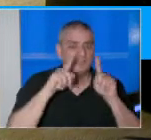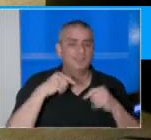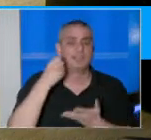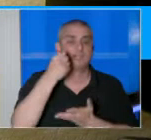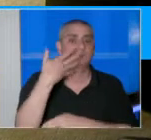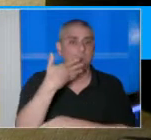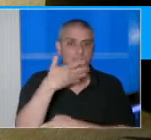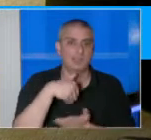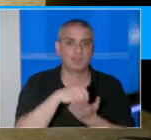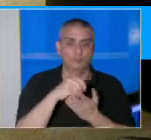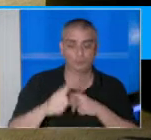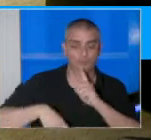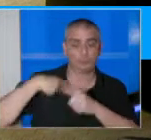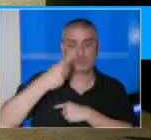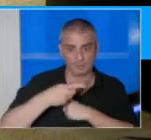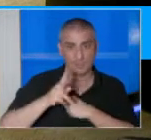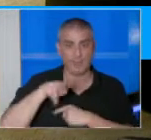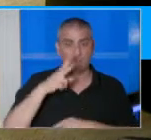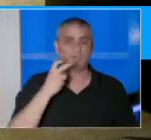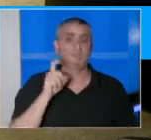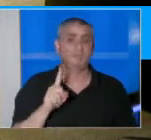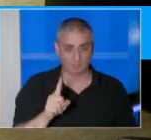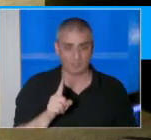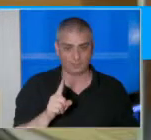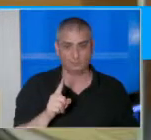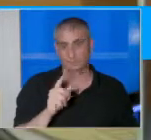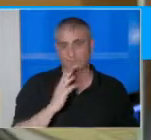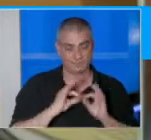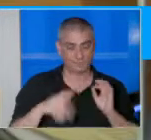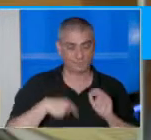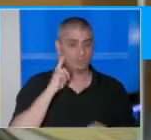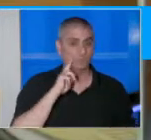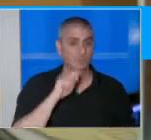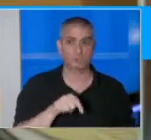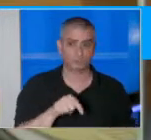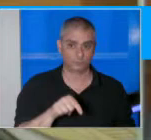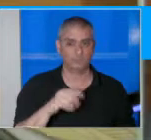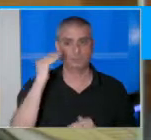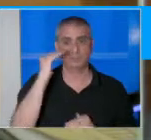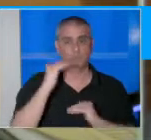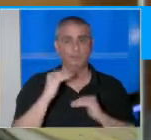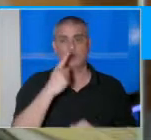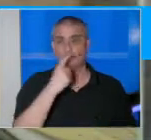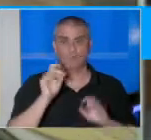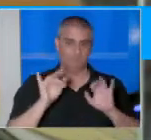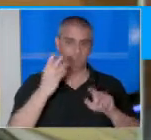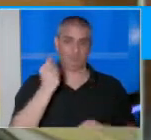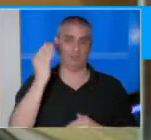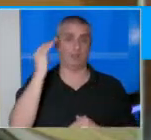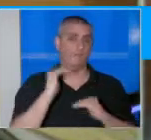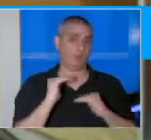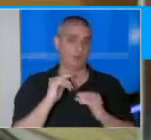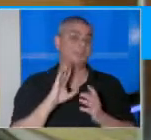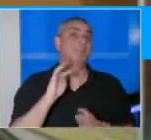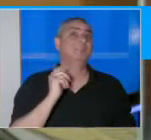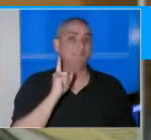תקציב המדינה המשכי בשנה הבאה, ב-2021, החל מיום שישי הקרוב, תפחת בכ-100 מיליארד שקלים,